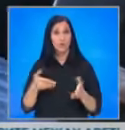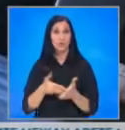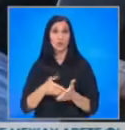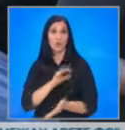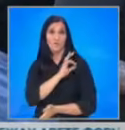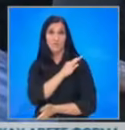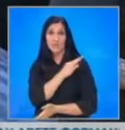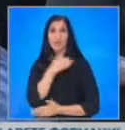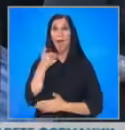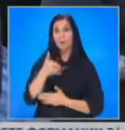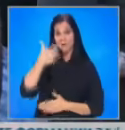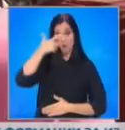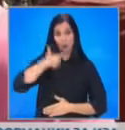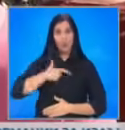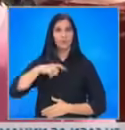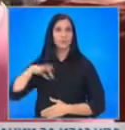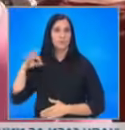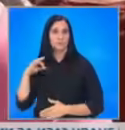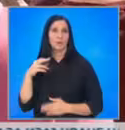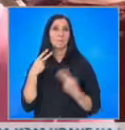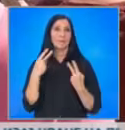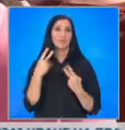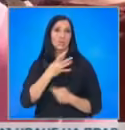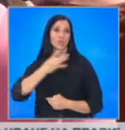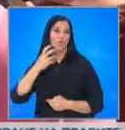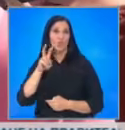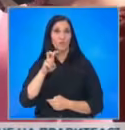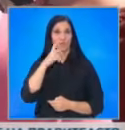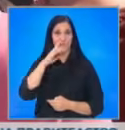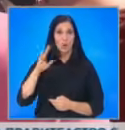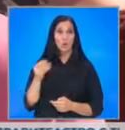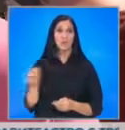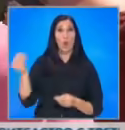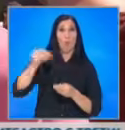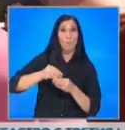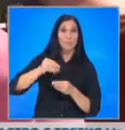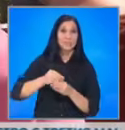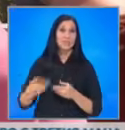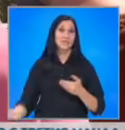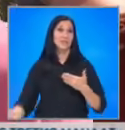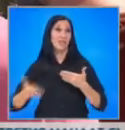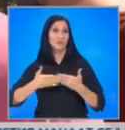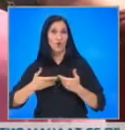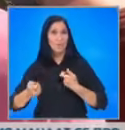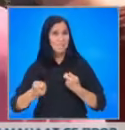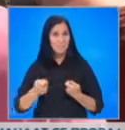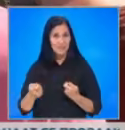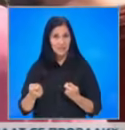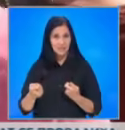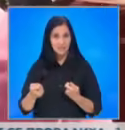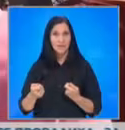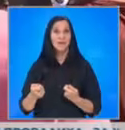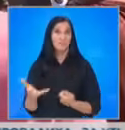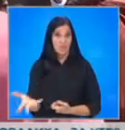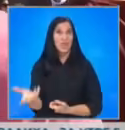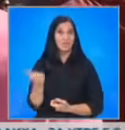е право на личен избор. Предвидените 420 милиона за компенсации за затворени бизнеси да